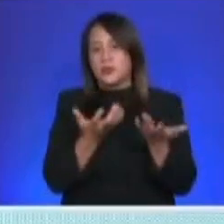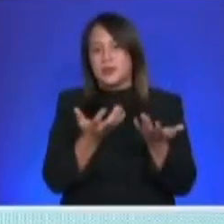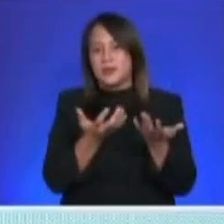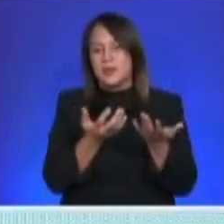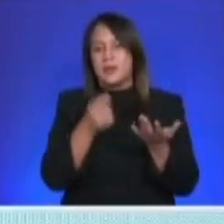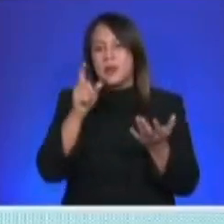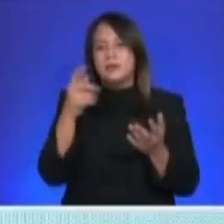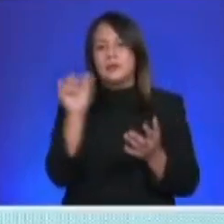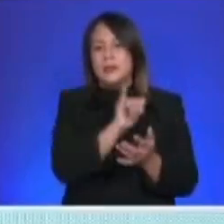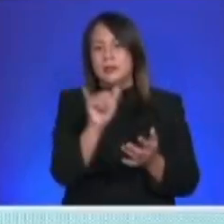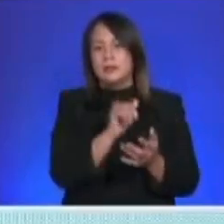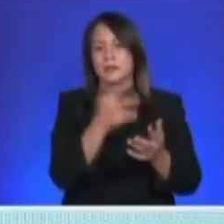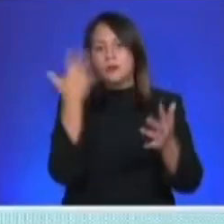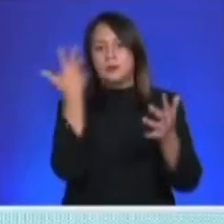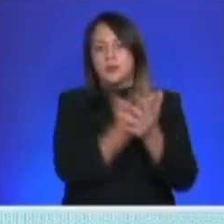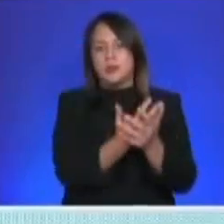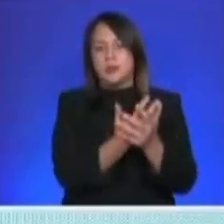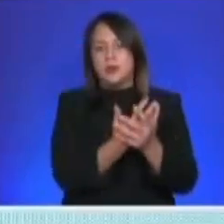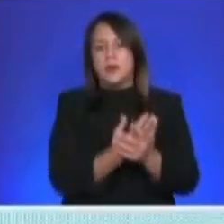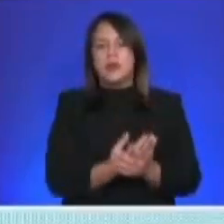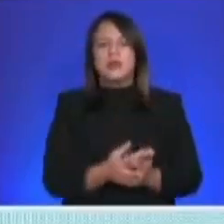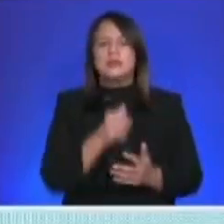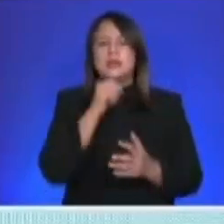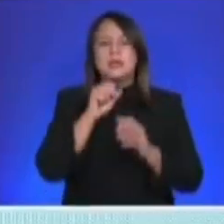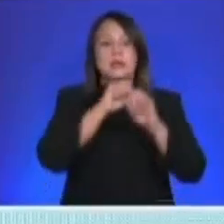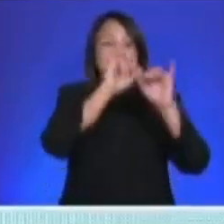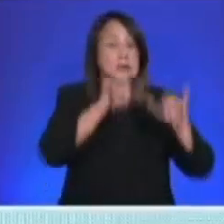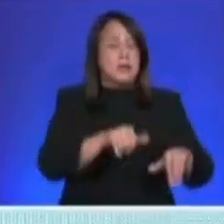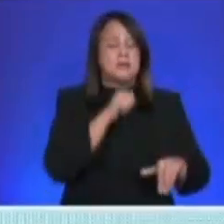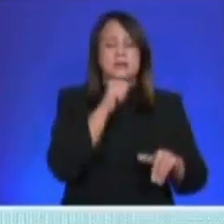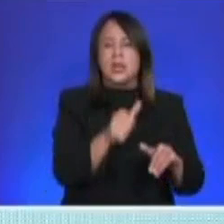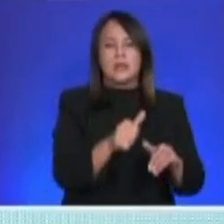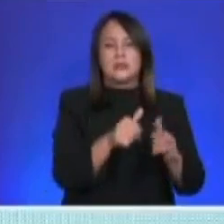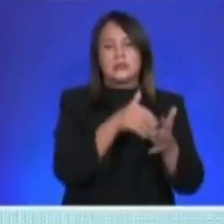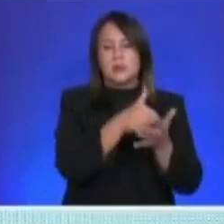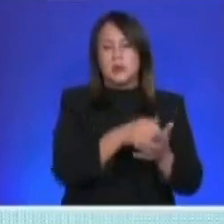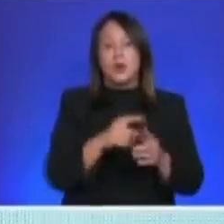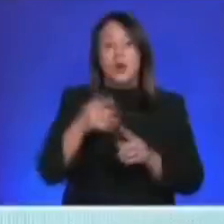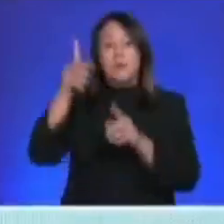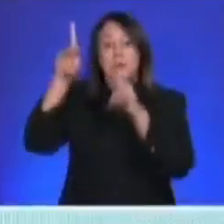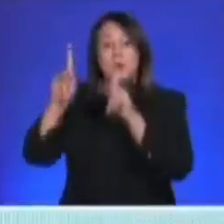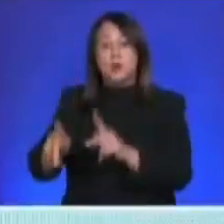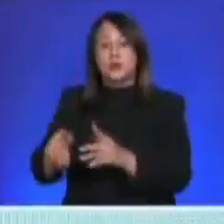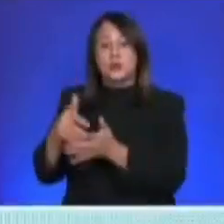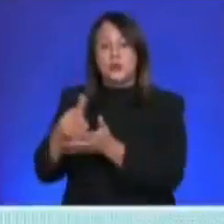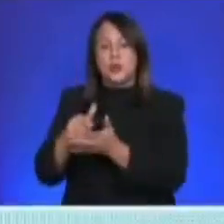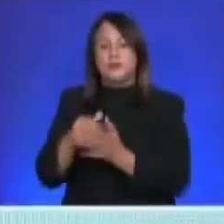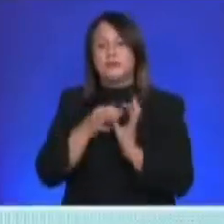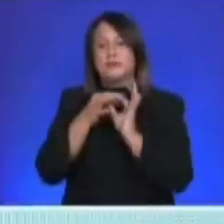sila makulong. Kaya hindi po mahina ang sistema, mahina po yung tao, particular na sa gobyerno. Maraming salamat po.